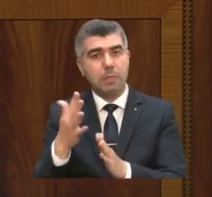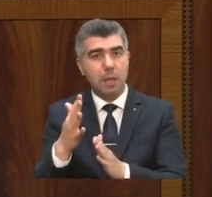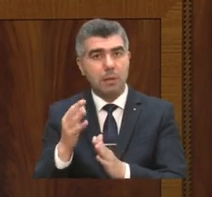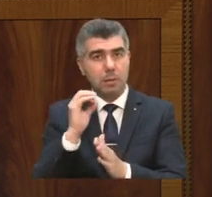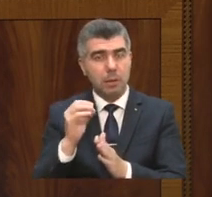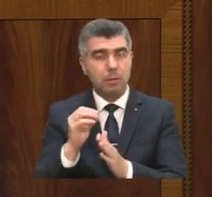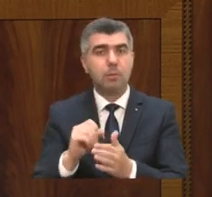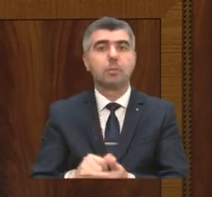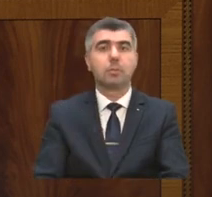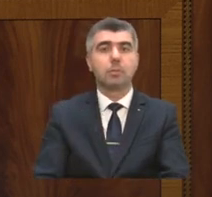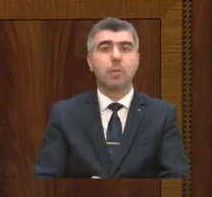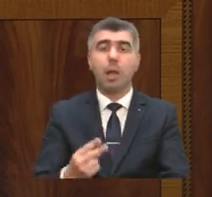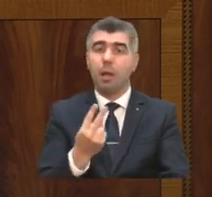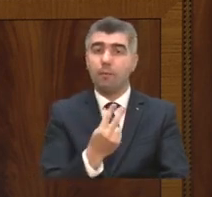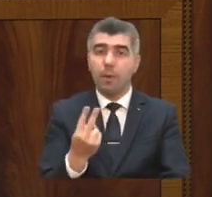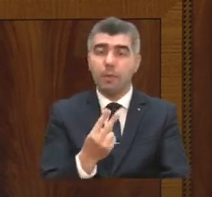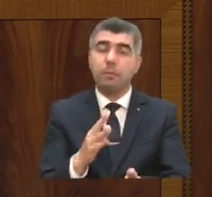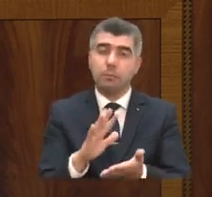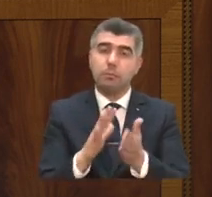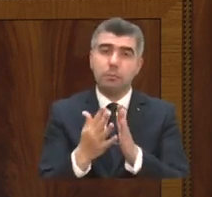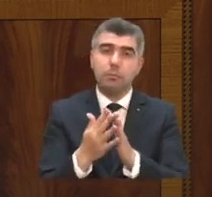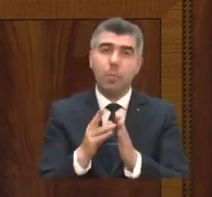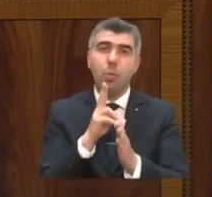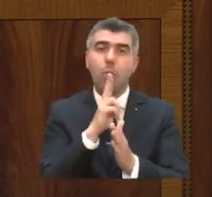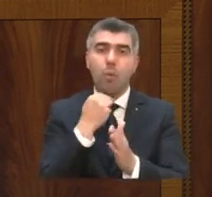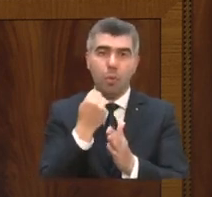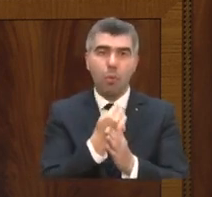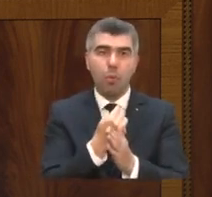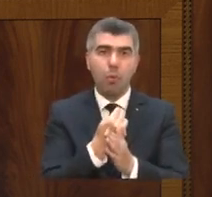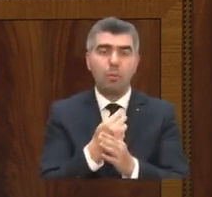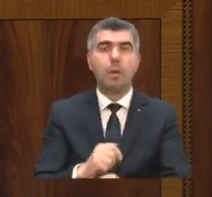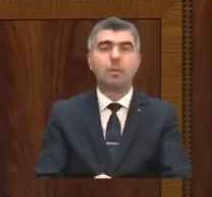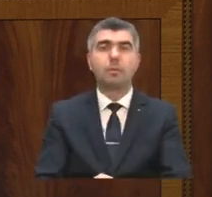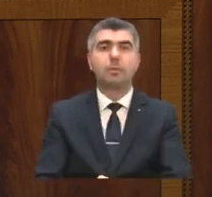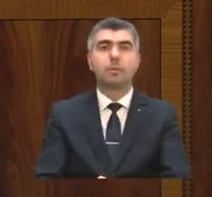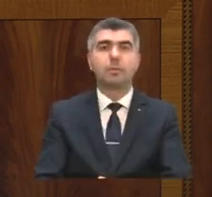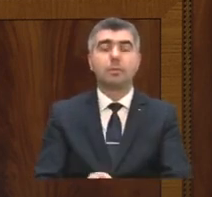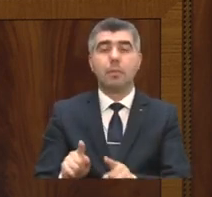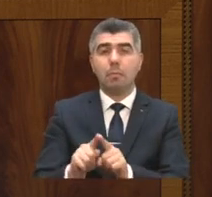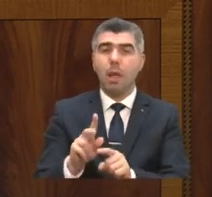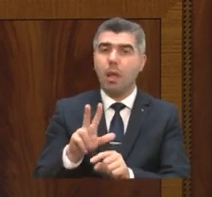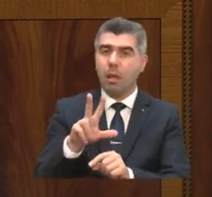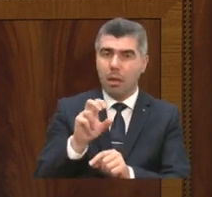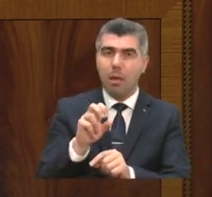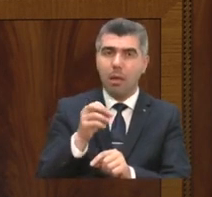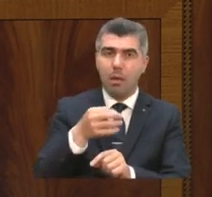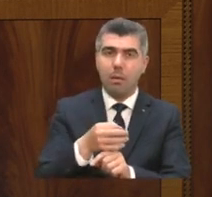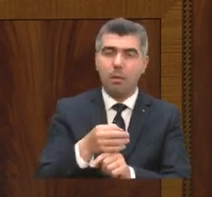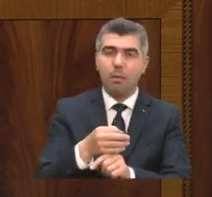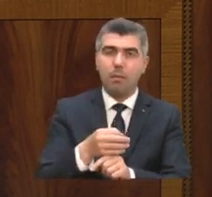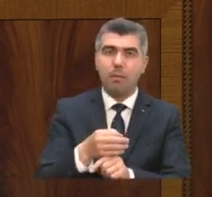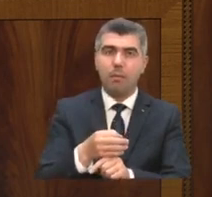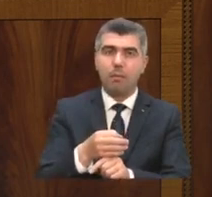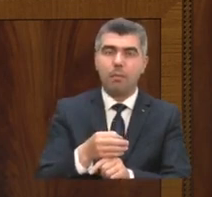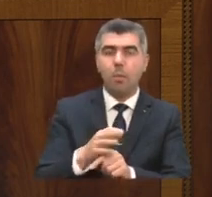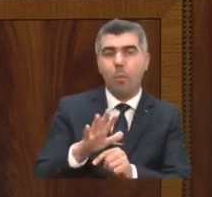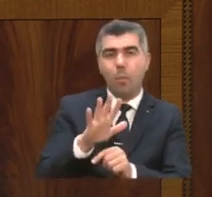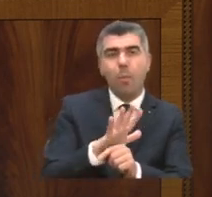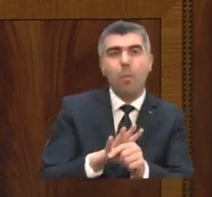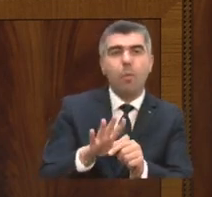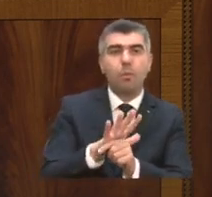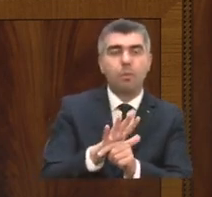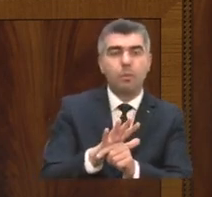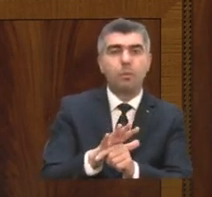السيده قبيله. ولكن كان تدخل الدوله، رغم انه انا متفق معكم بانه في